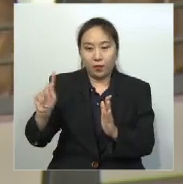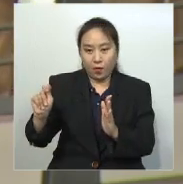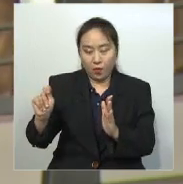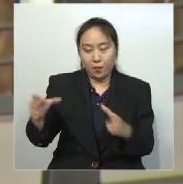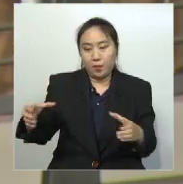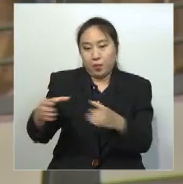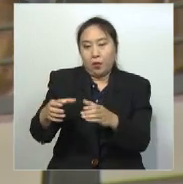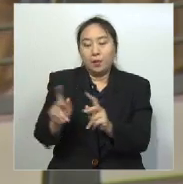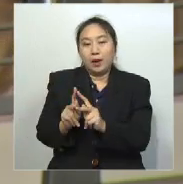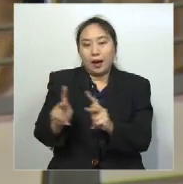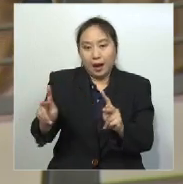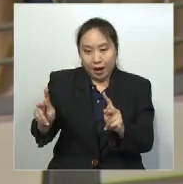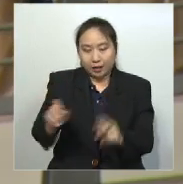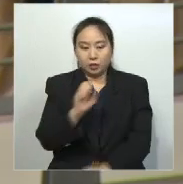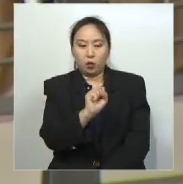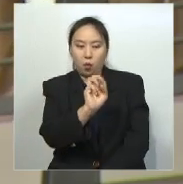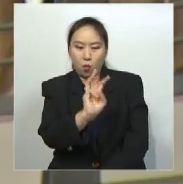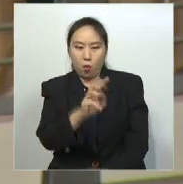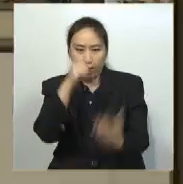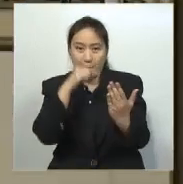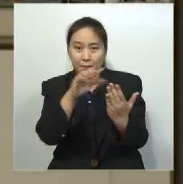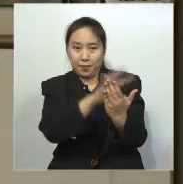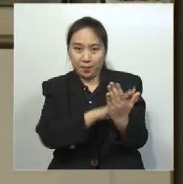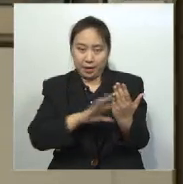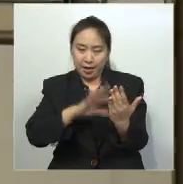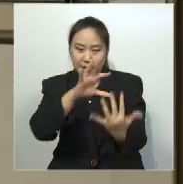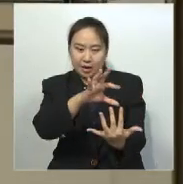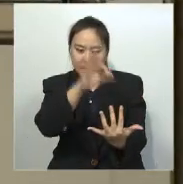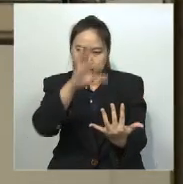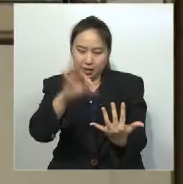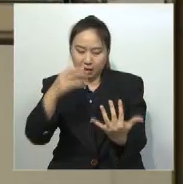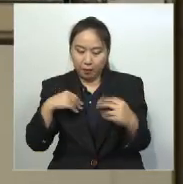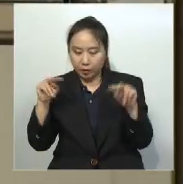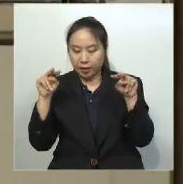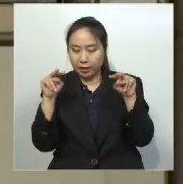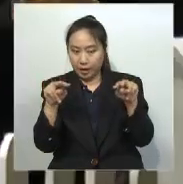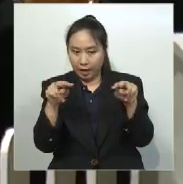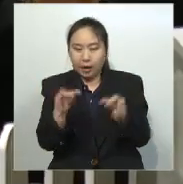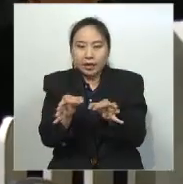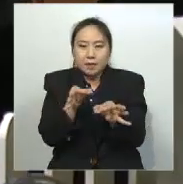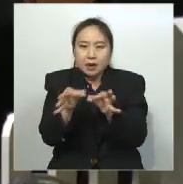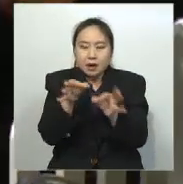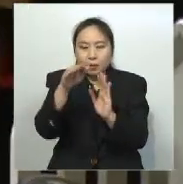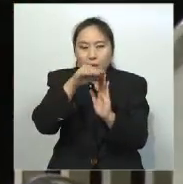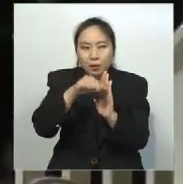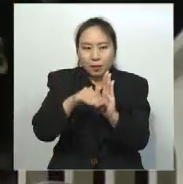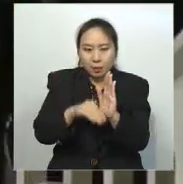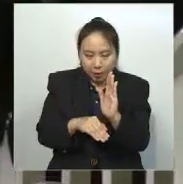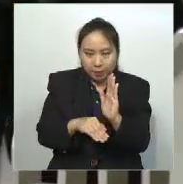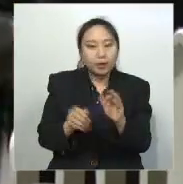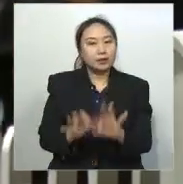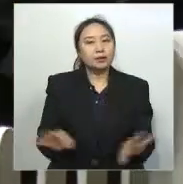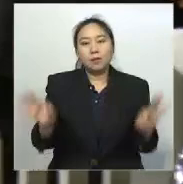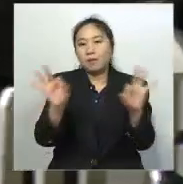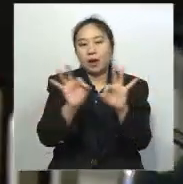คณะกรรมการอำนวยการคัดเลือกสว.ระดับประเทศได้ร่วมสังเกตการและชี้แจงกระบวนการเลือกสว.เน้นย้ำให้ป